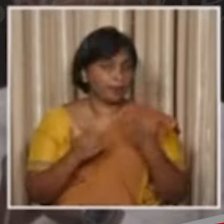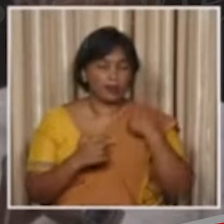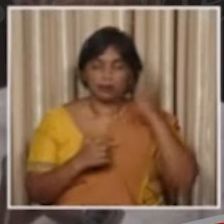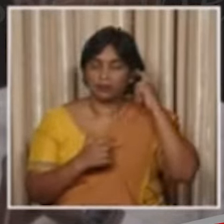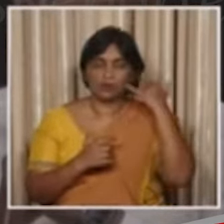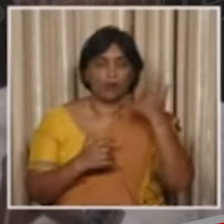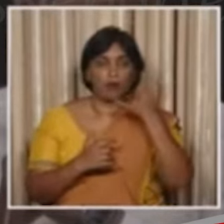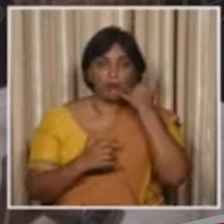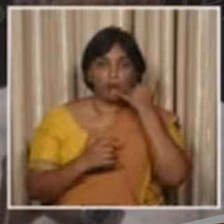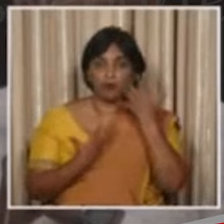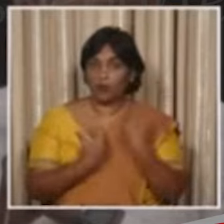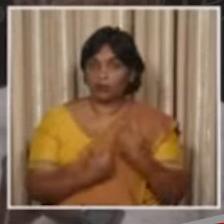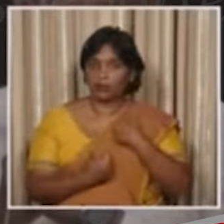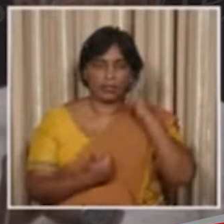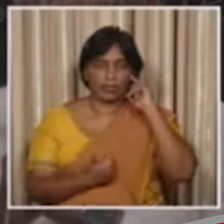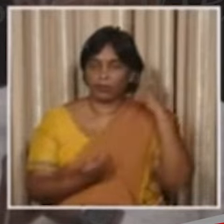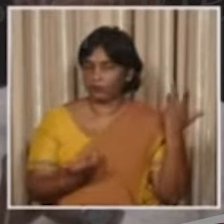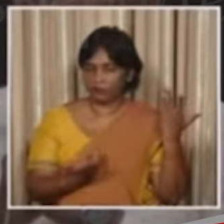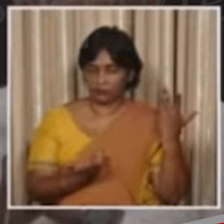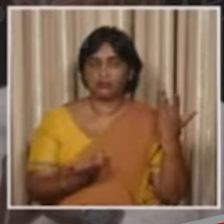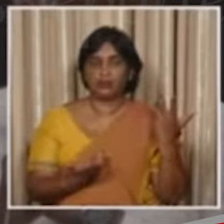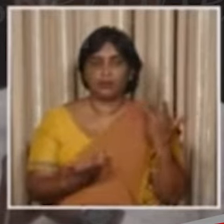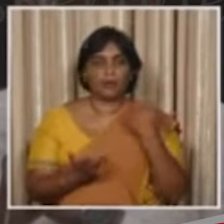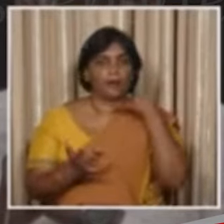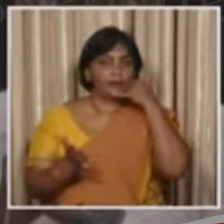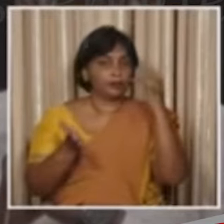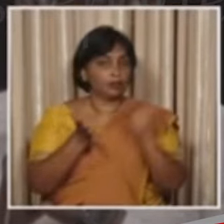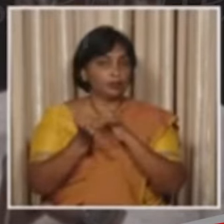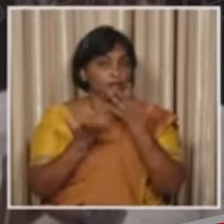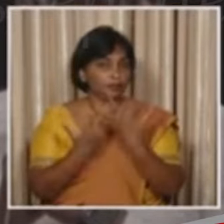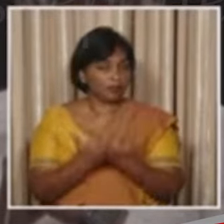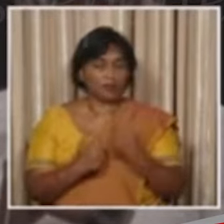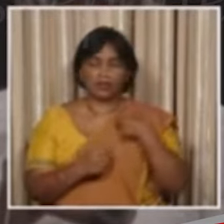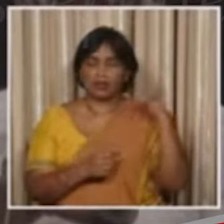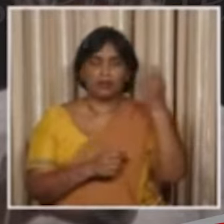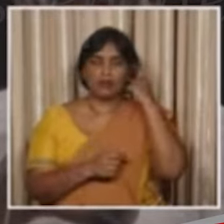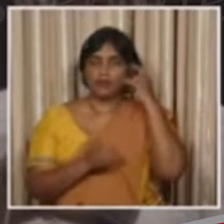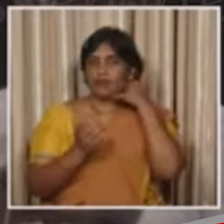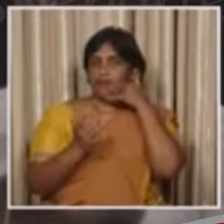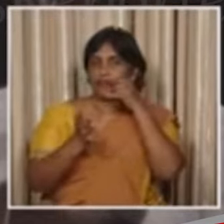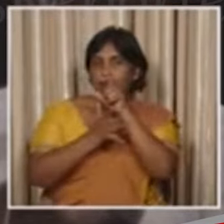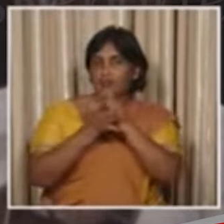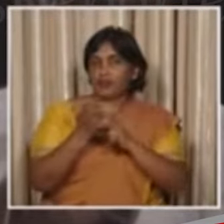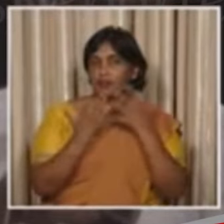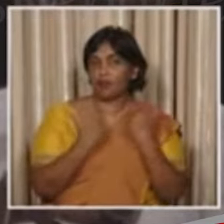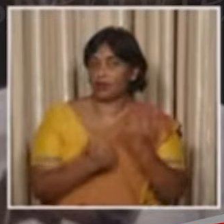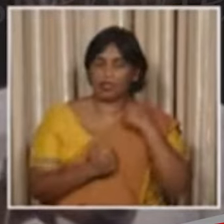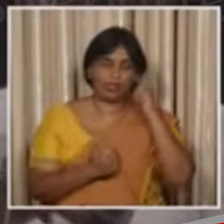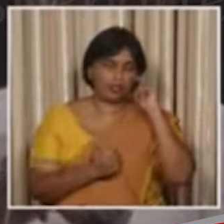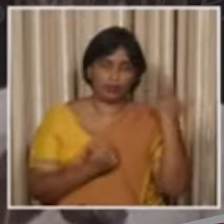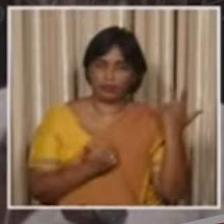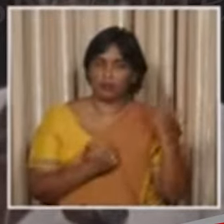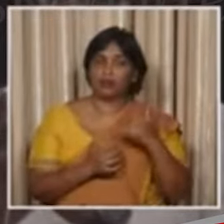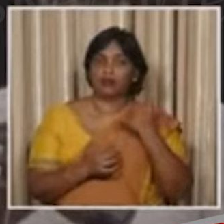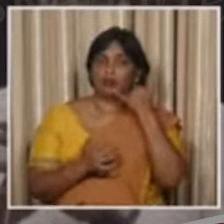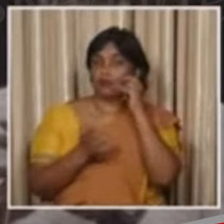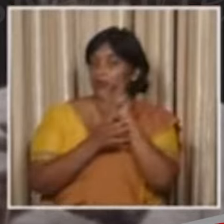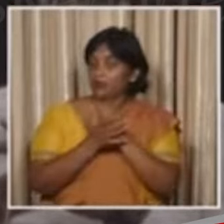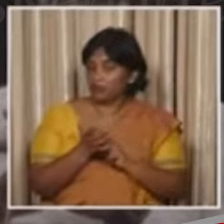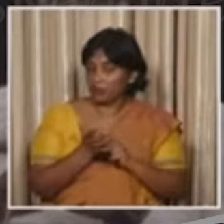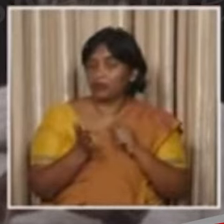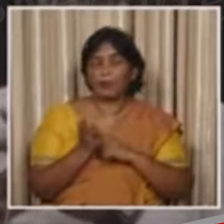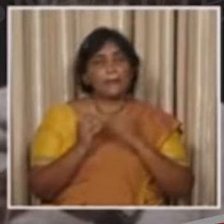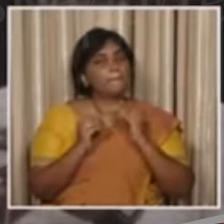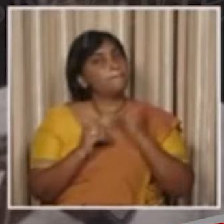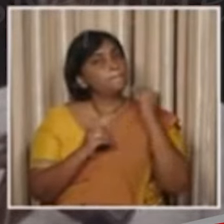නැහැ දුරකථන හොයාගනීවි කියලා. ජංගම දුරකථන හොයාගන්නකොට කවුරුවත් හිතුවේ නැහැ ජංගම දුරකථන හොයාගනීවි කියලා. ජංගම දුරකථන වලින්